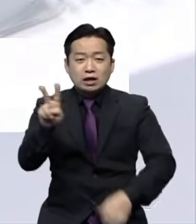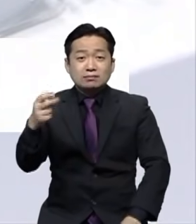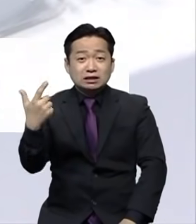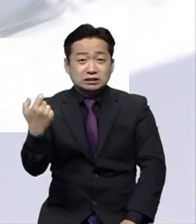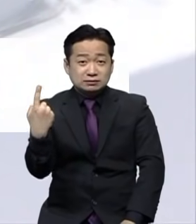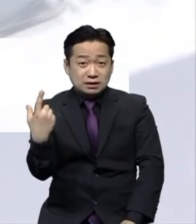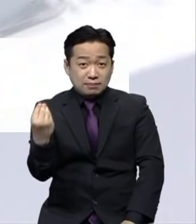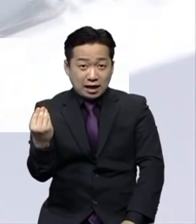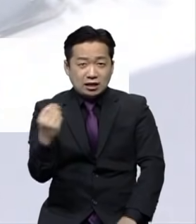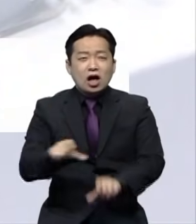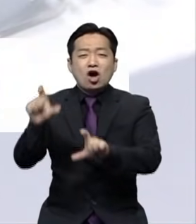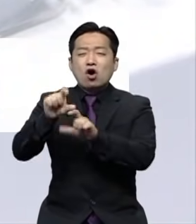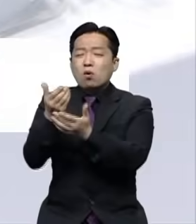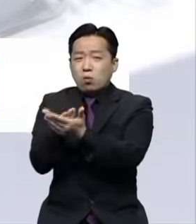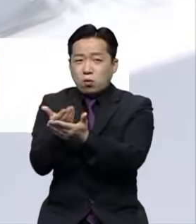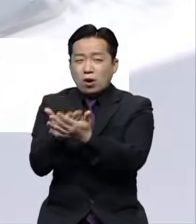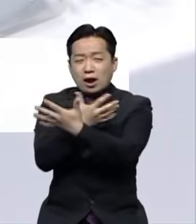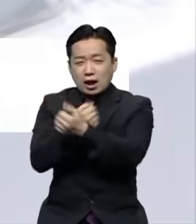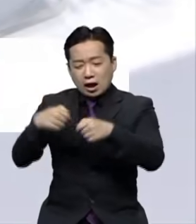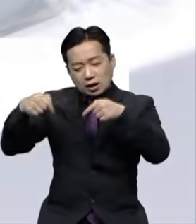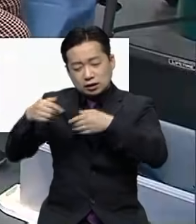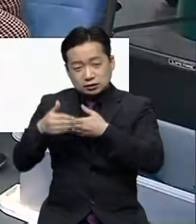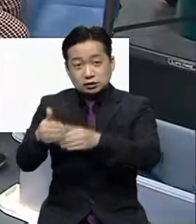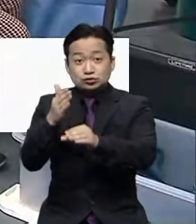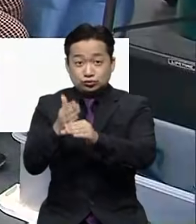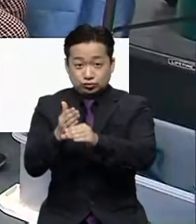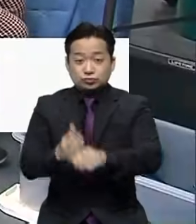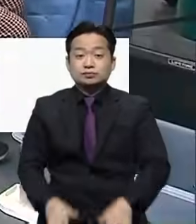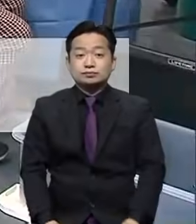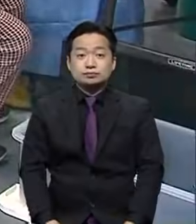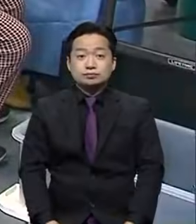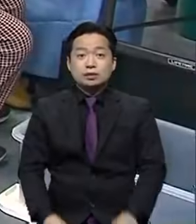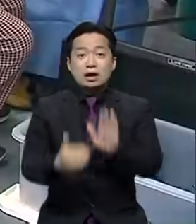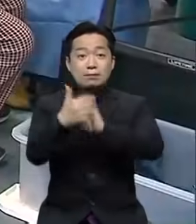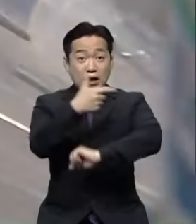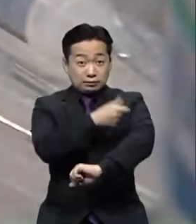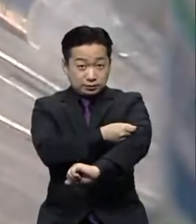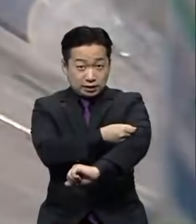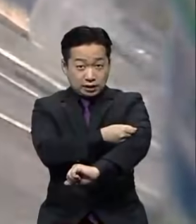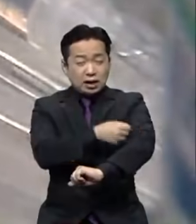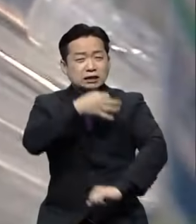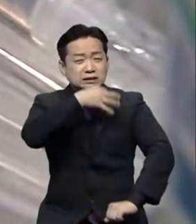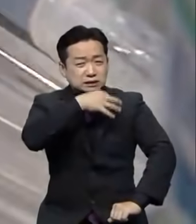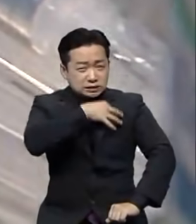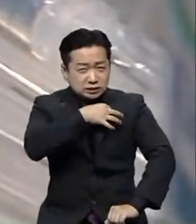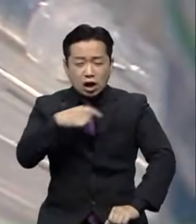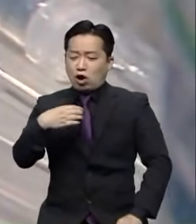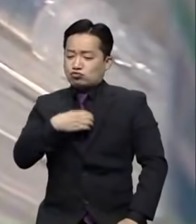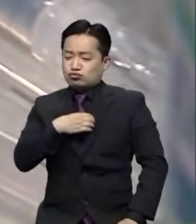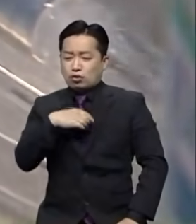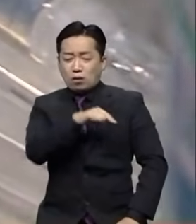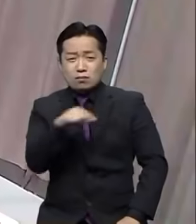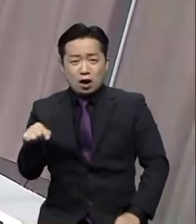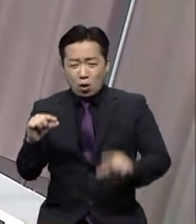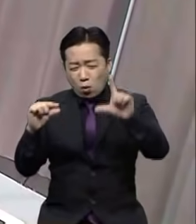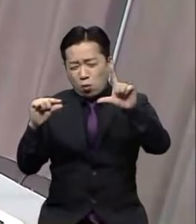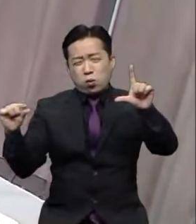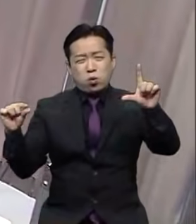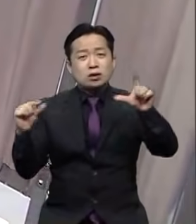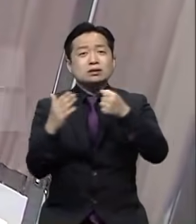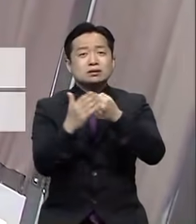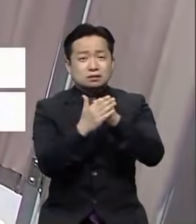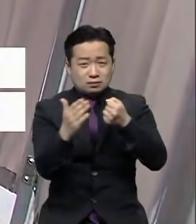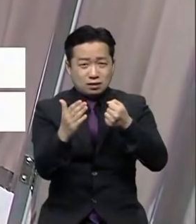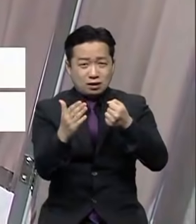회분 추가 도입을 논의 중인 사실도 공개했습니다. 정부는 백신 접종의 이득이 위험보다 훨씬 큰 만큼